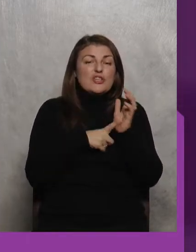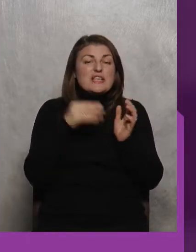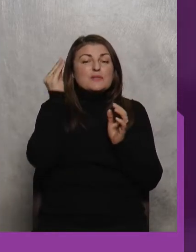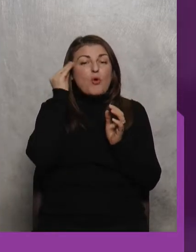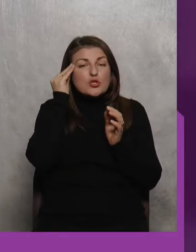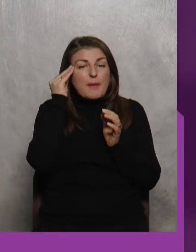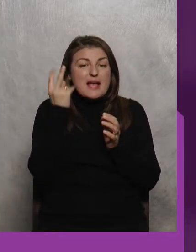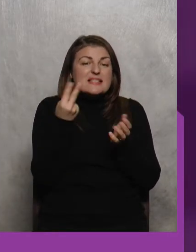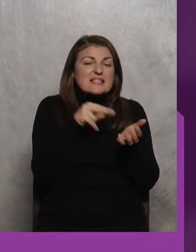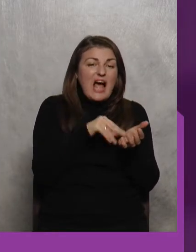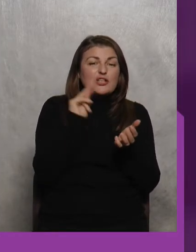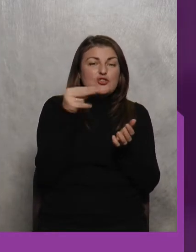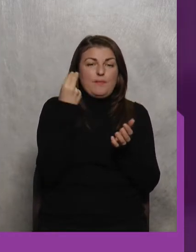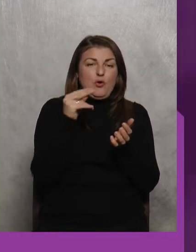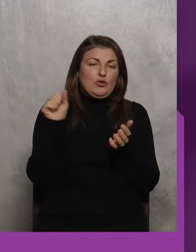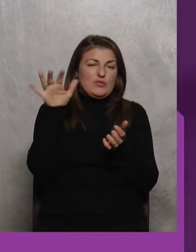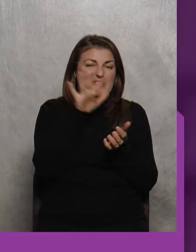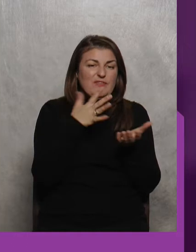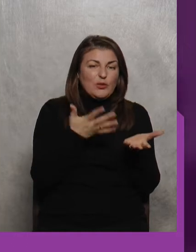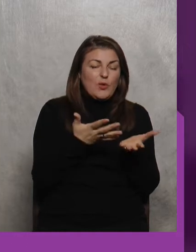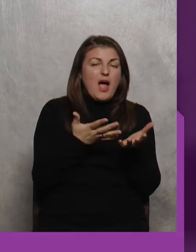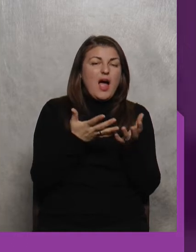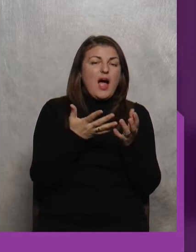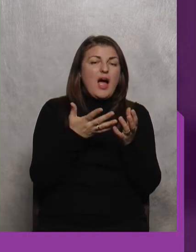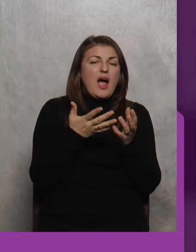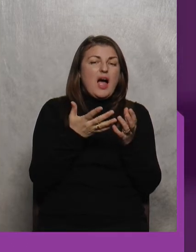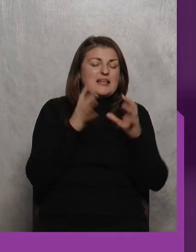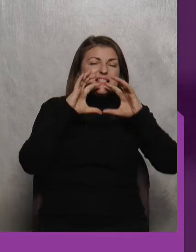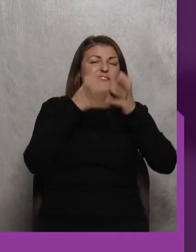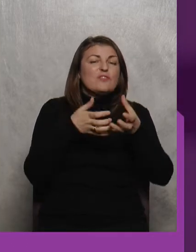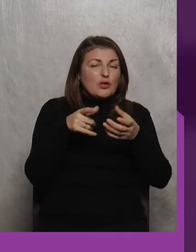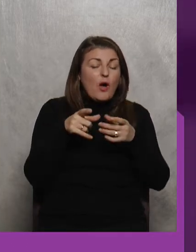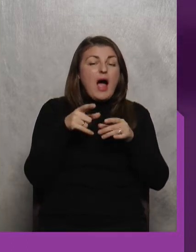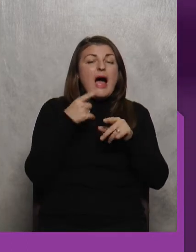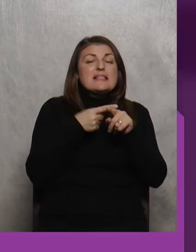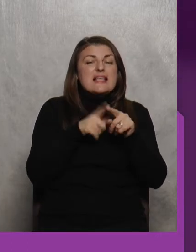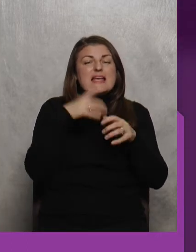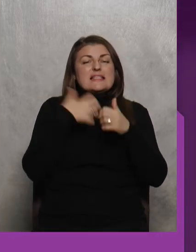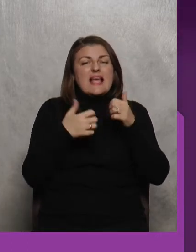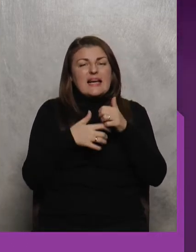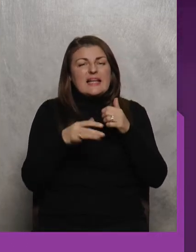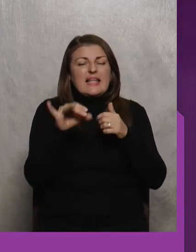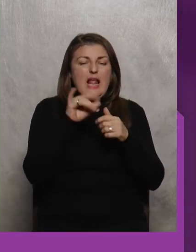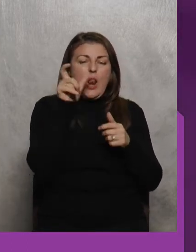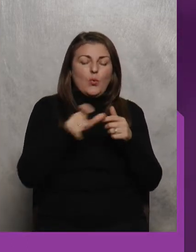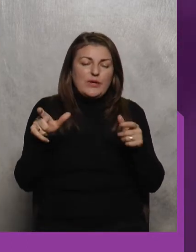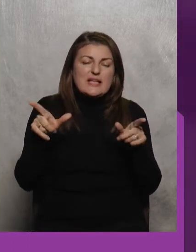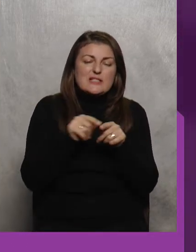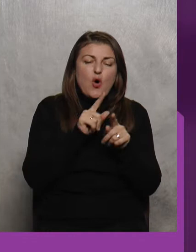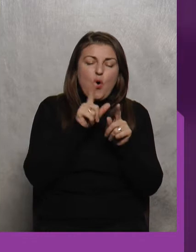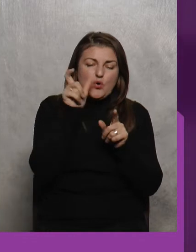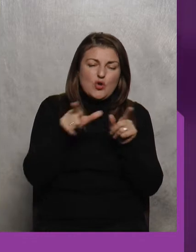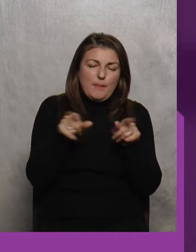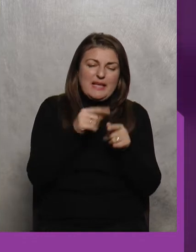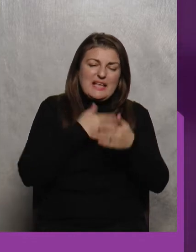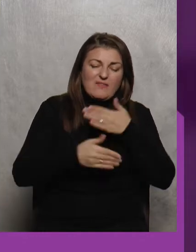способів стати чемпіоном світу. От, всіх чемпіонів світу. Це і серед людей з особами з